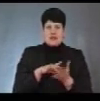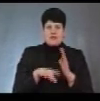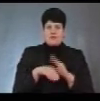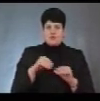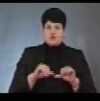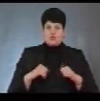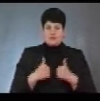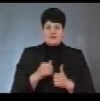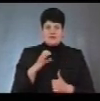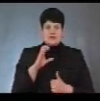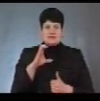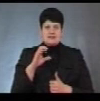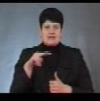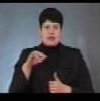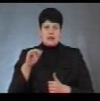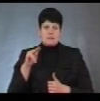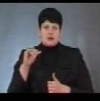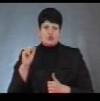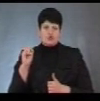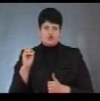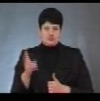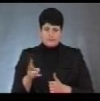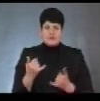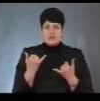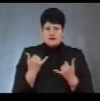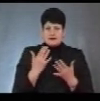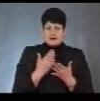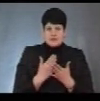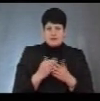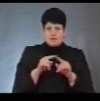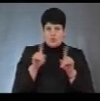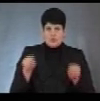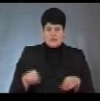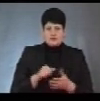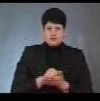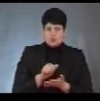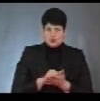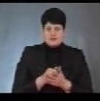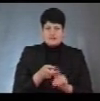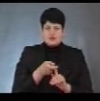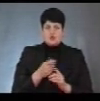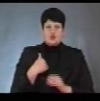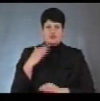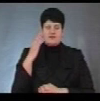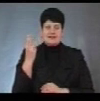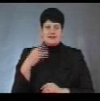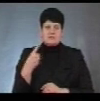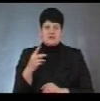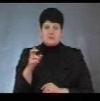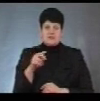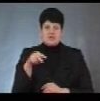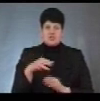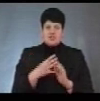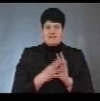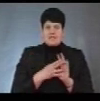друк виключно бюлетенів стосовно голосування, яке призначене на 31 березня